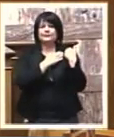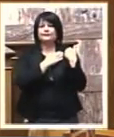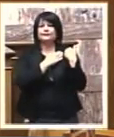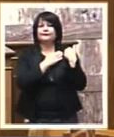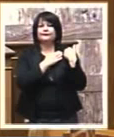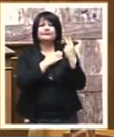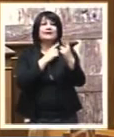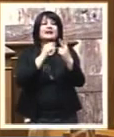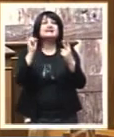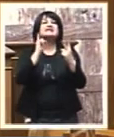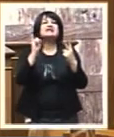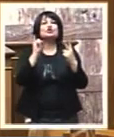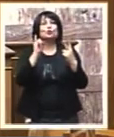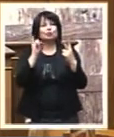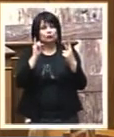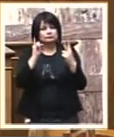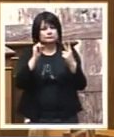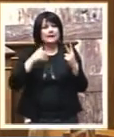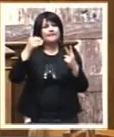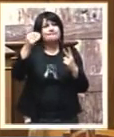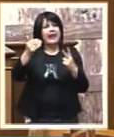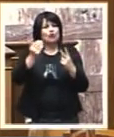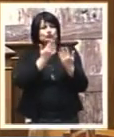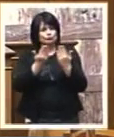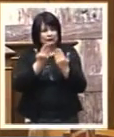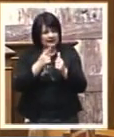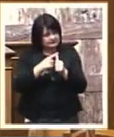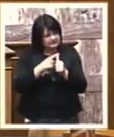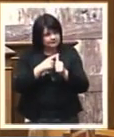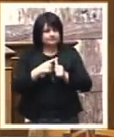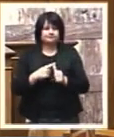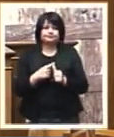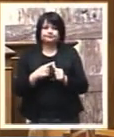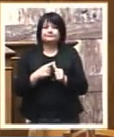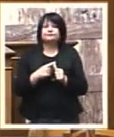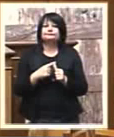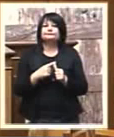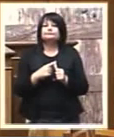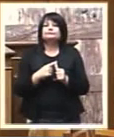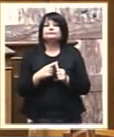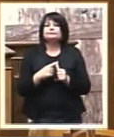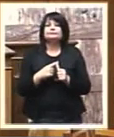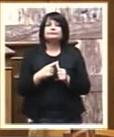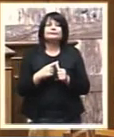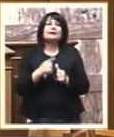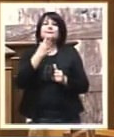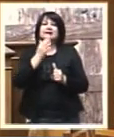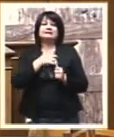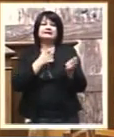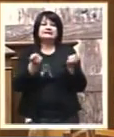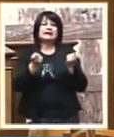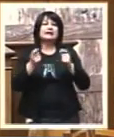για δύο Ινστιτούτα, το ένα για τις μελλοντικές σπουδές, δηλαδή που μιας στρατηγικής για τη χώρα